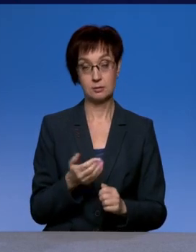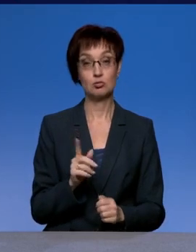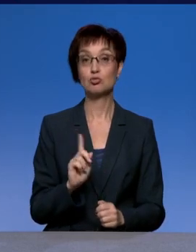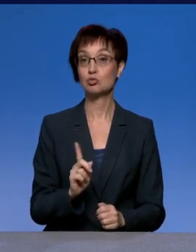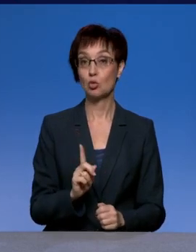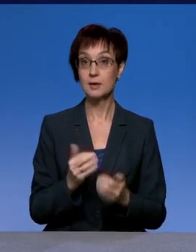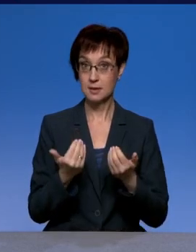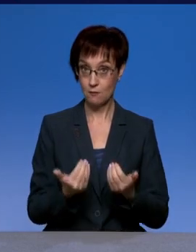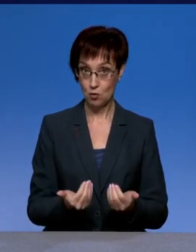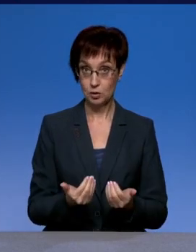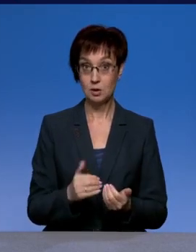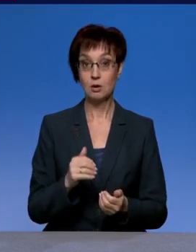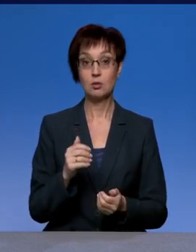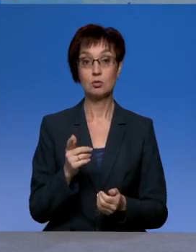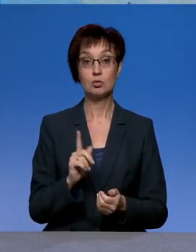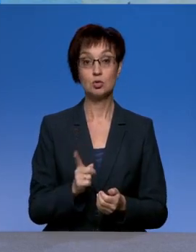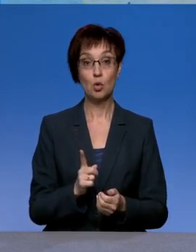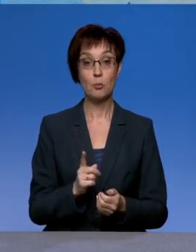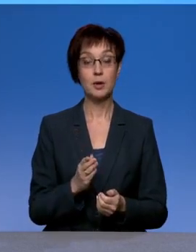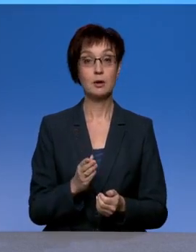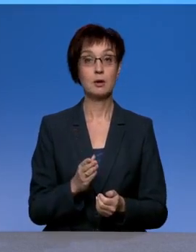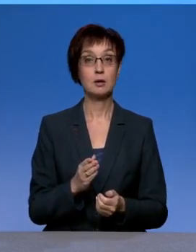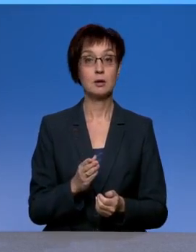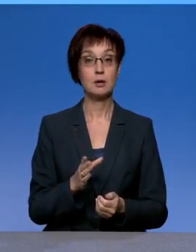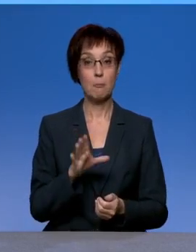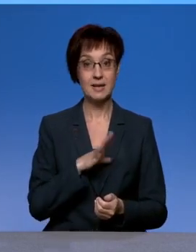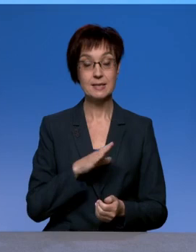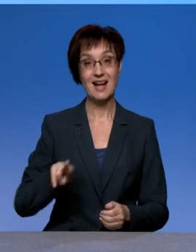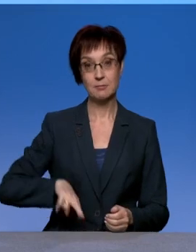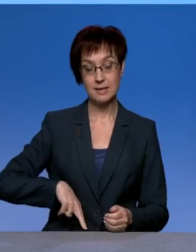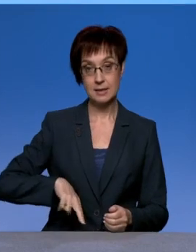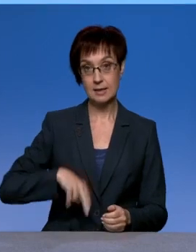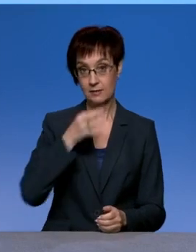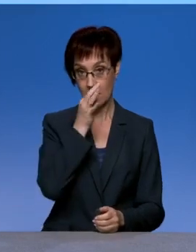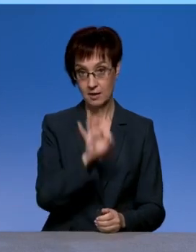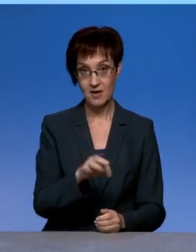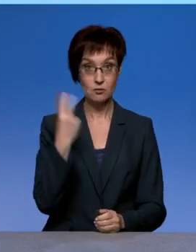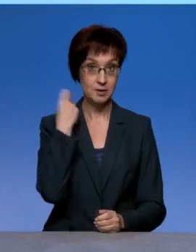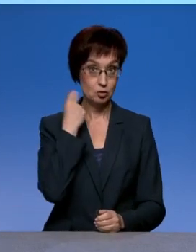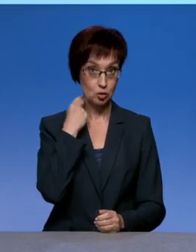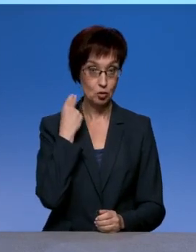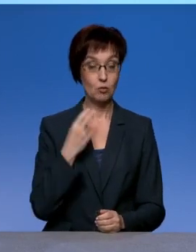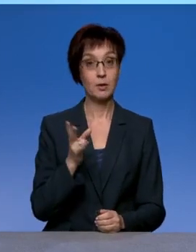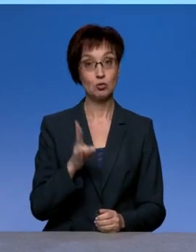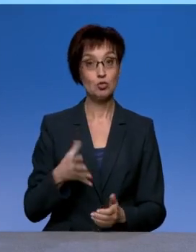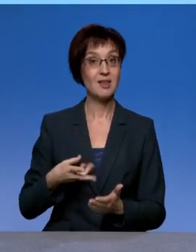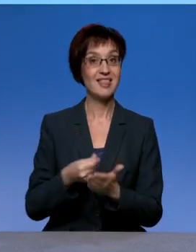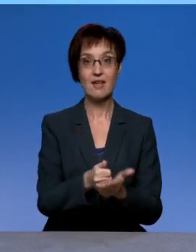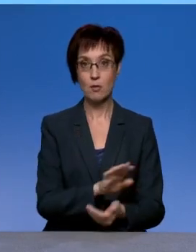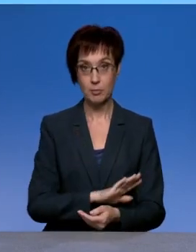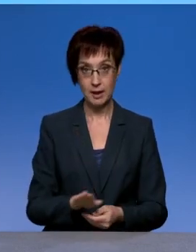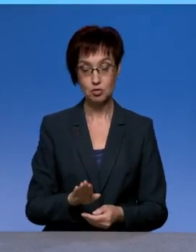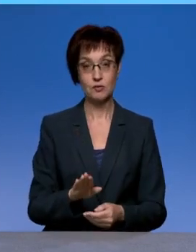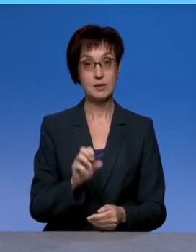чтобы стать административно ответственным должником, нужно не платить алименты больше 2 месяцев. Да, и тогда у нас